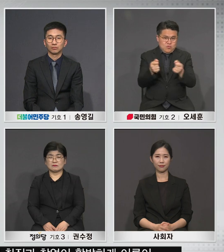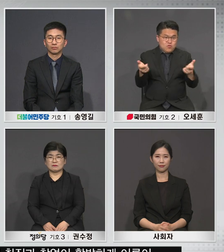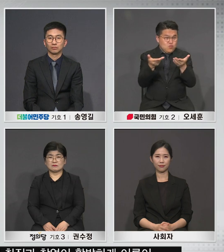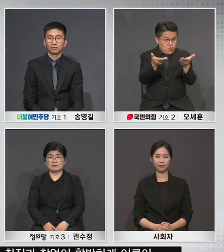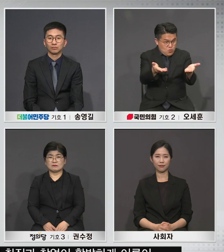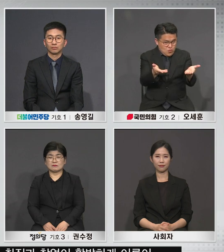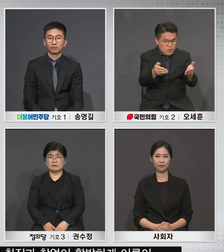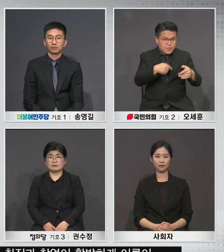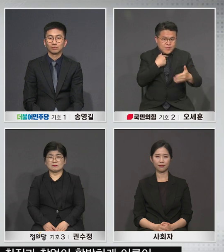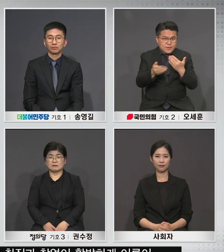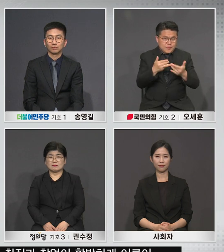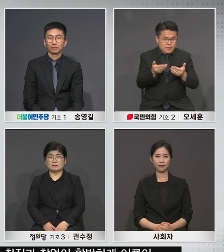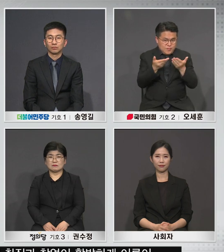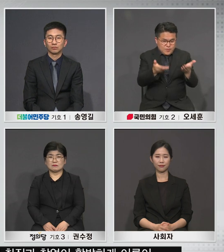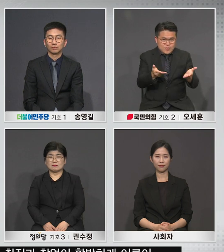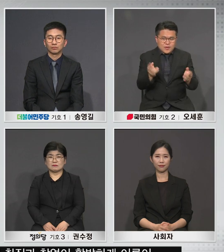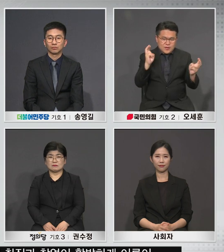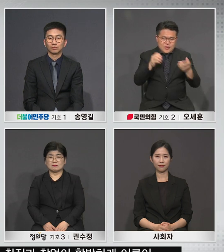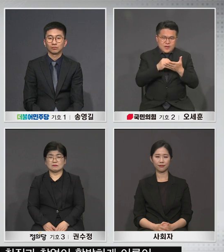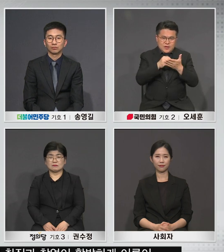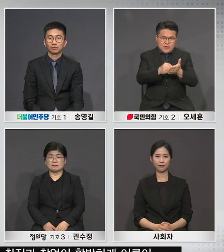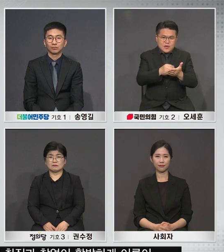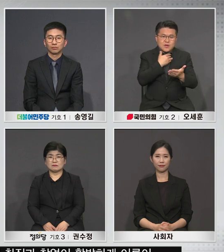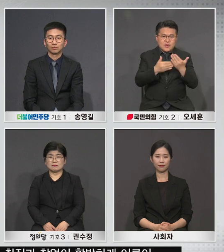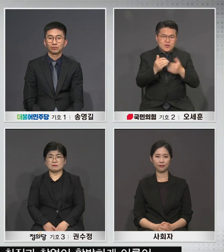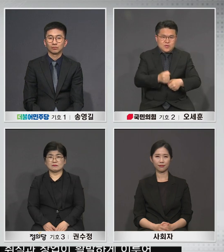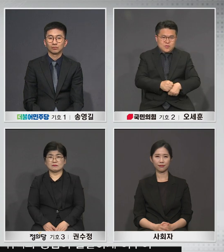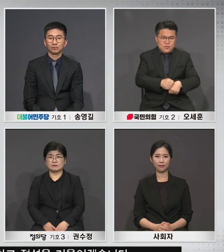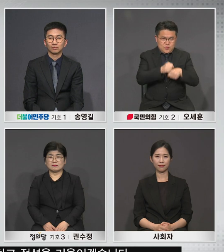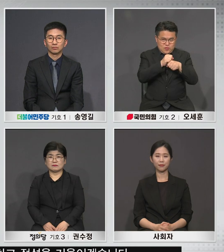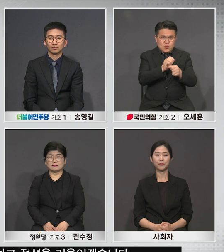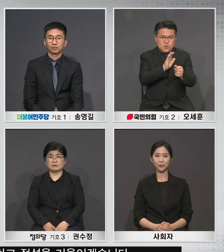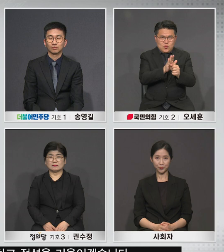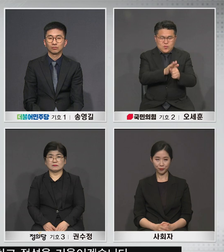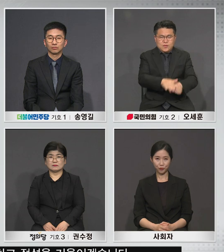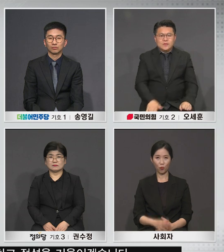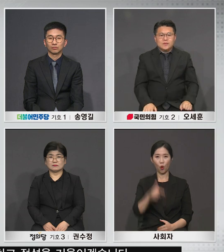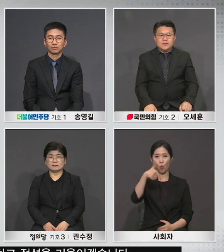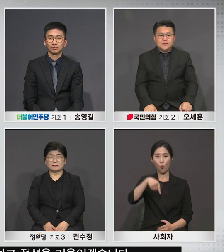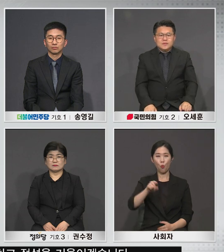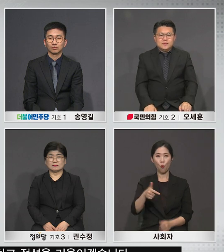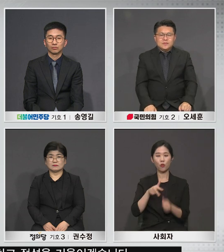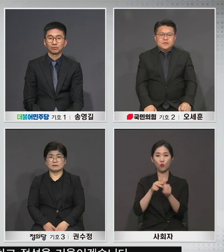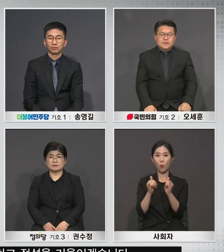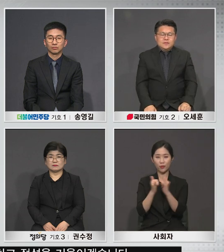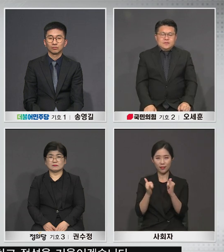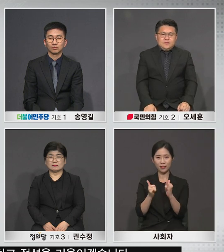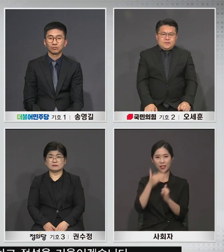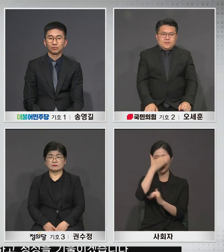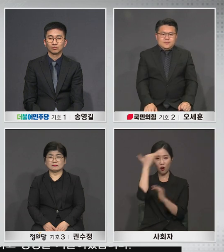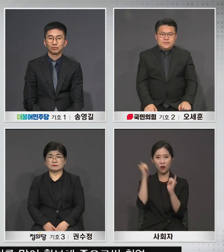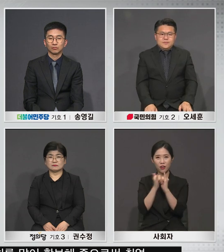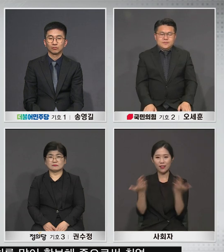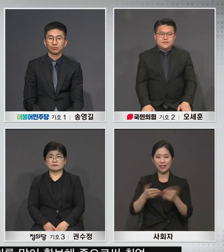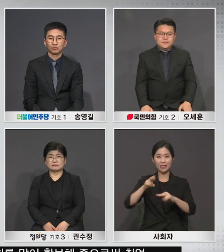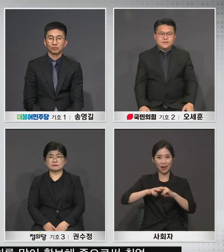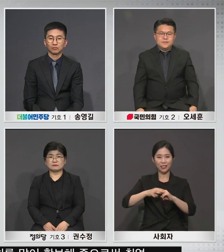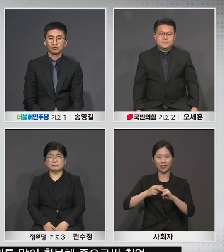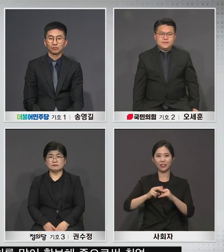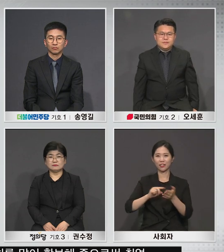줌으로써 취업의 스펙을 쌓아주는 것도 잊지 않겠습니다. 권수정 후보의 청년 일자리 정책 이번에 이어가겠습니다.